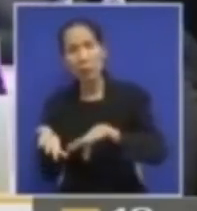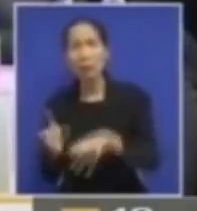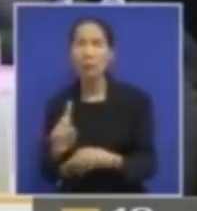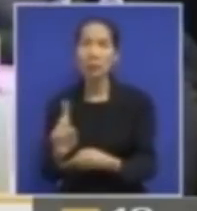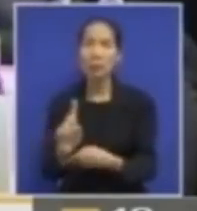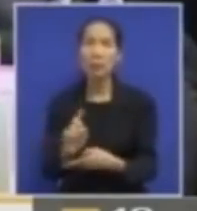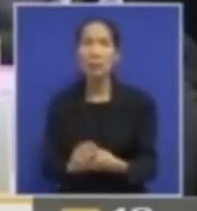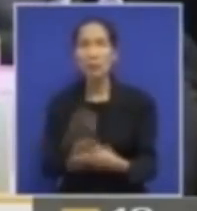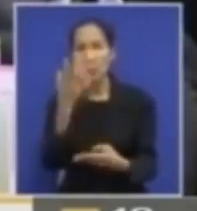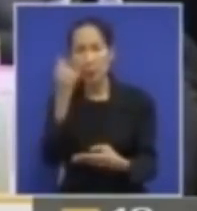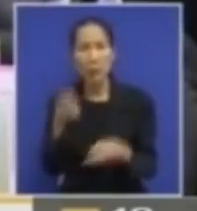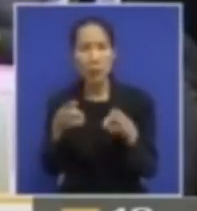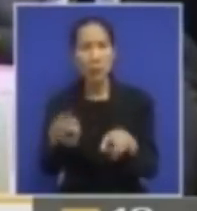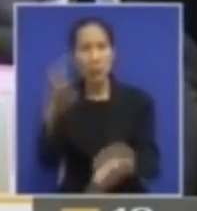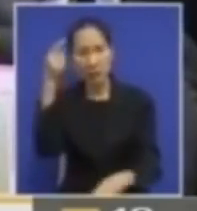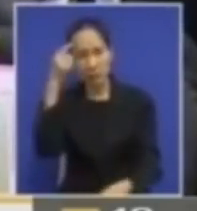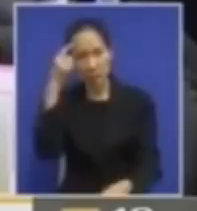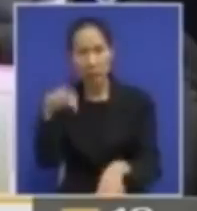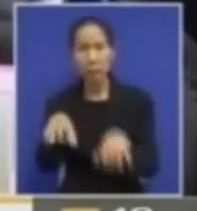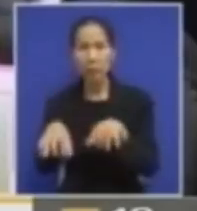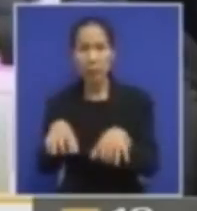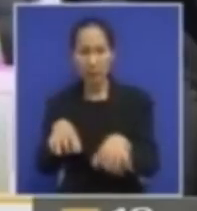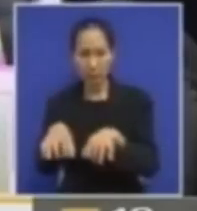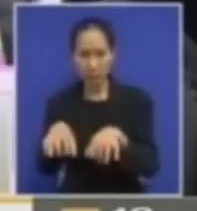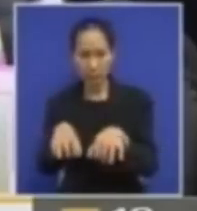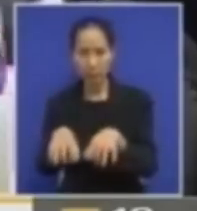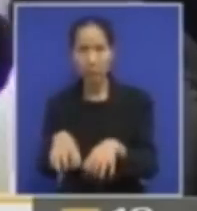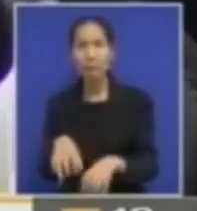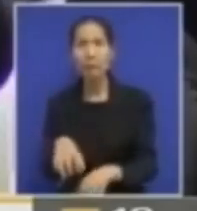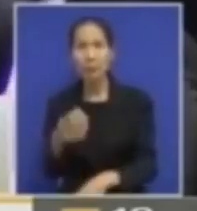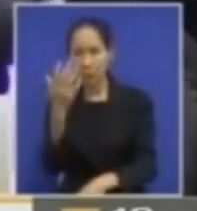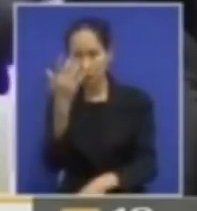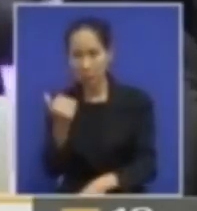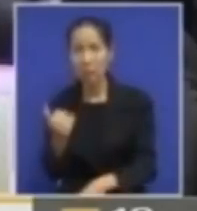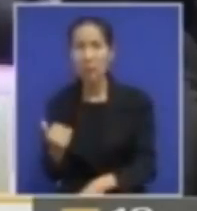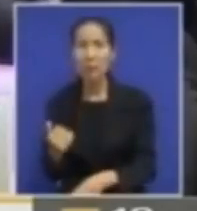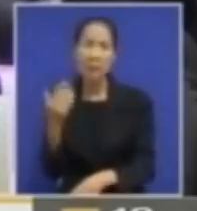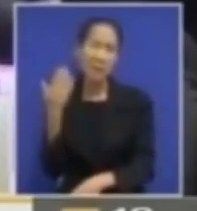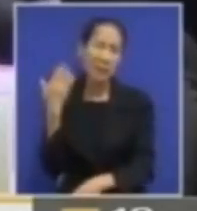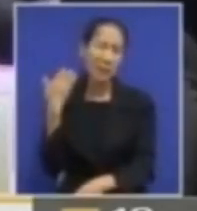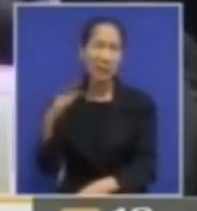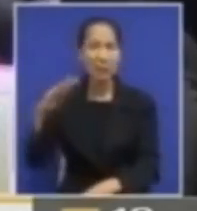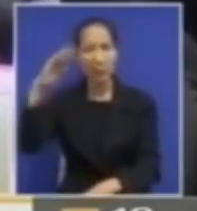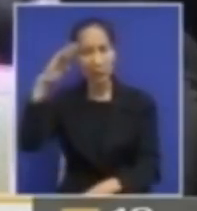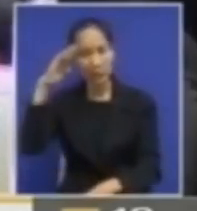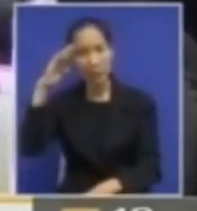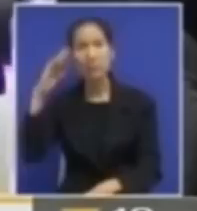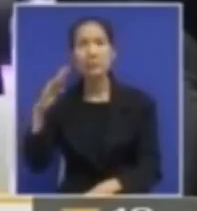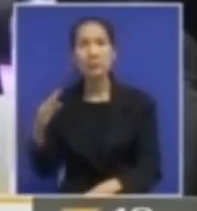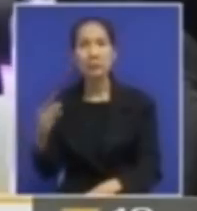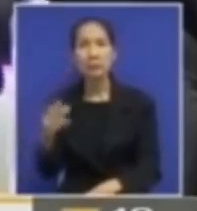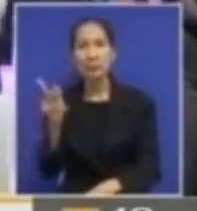ราะวิธีคิดในการบริหารประเทศชาติบ้านเมืองวิธีคิดที่รัฐบาลคสช.โดยพลเอกประยุทธ์นำมาใช้อยู่เนี่ยเป็นเว